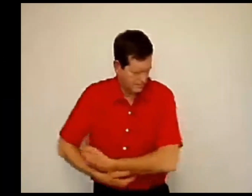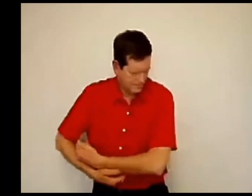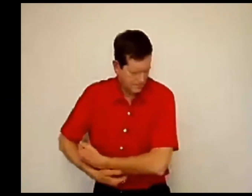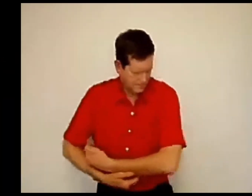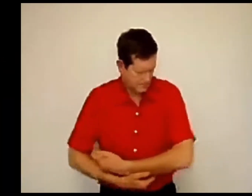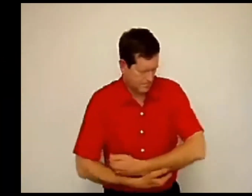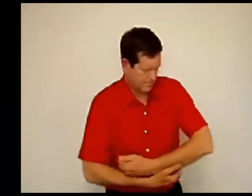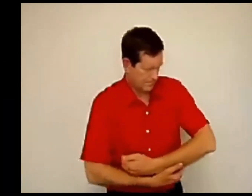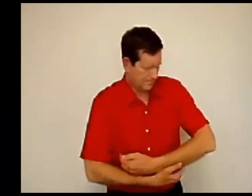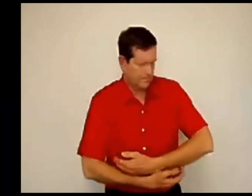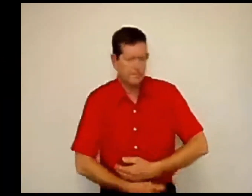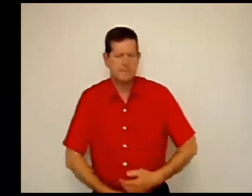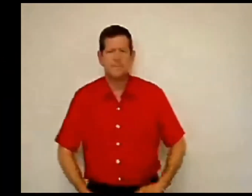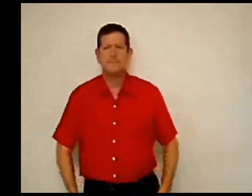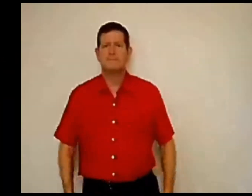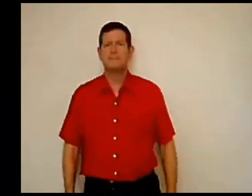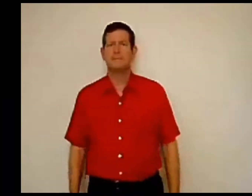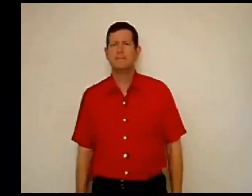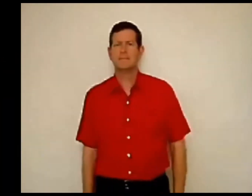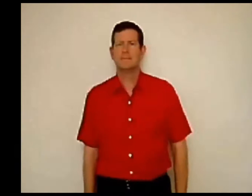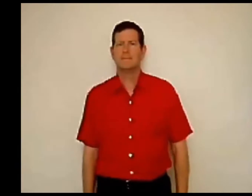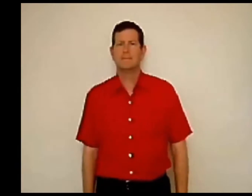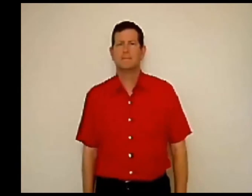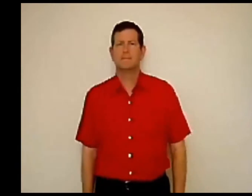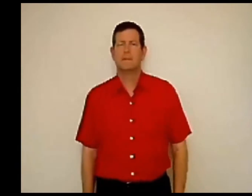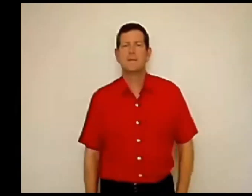S'occuper de.